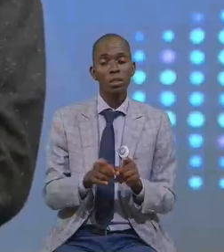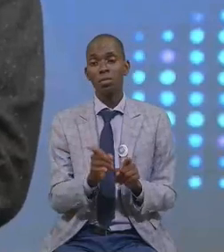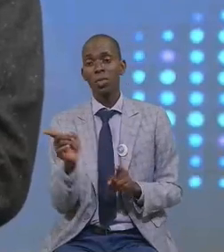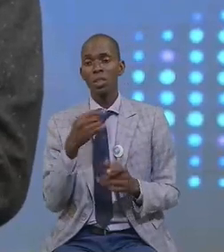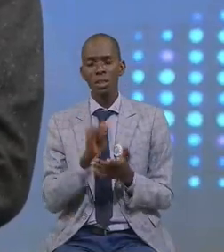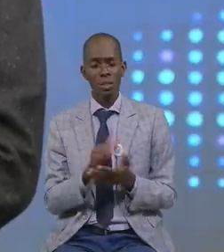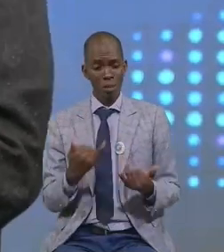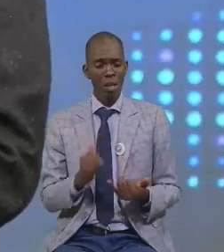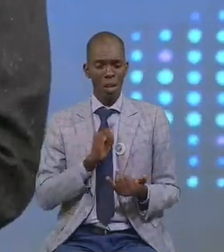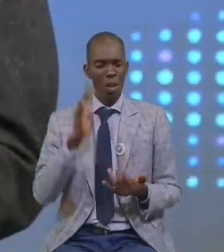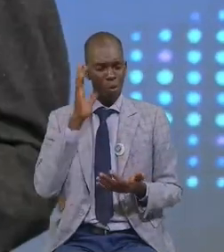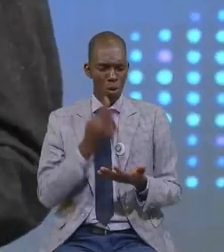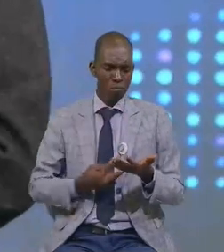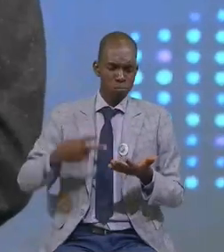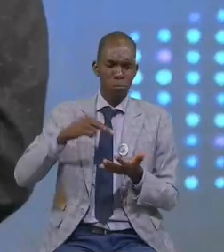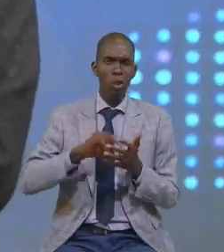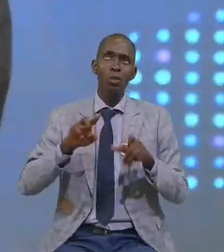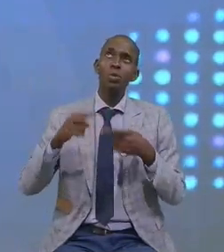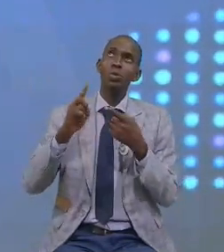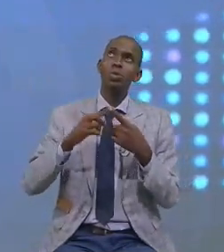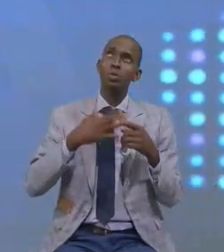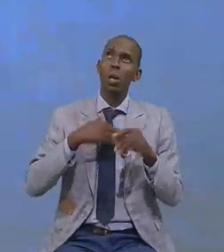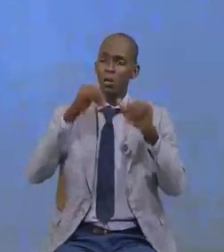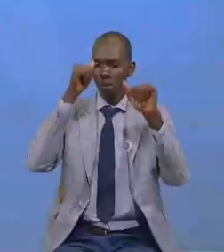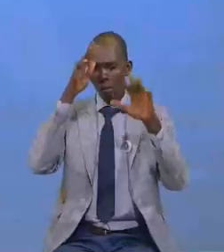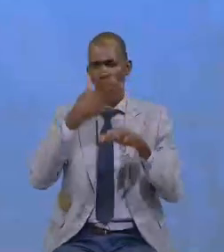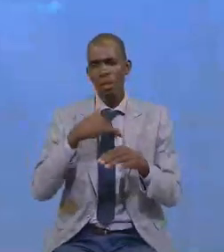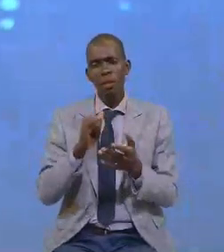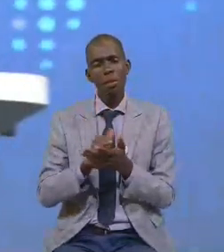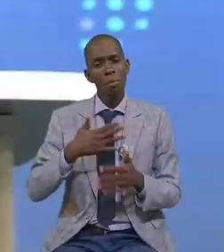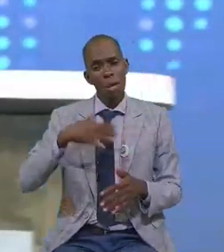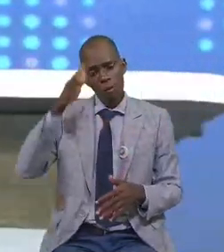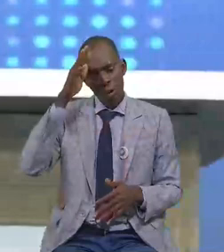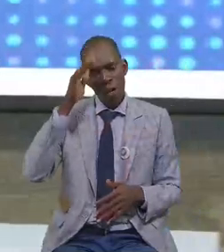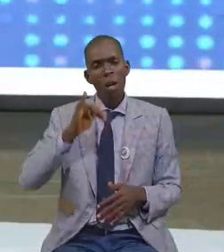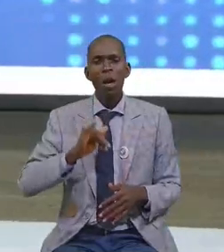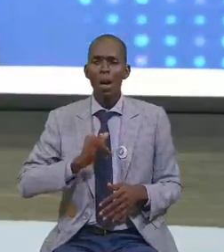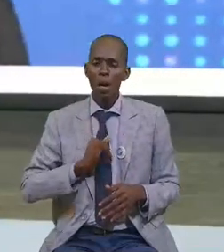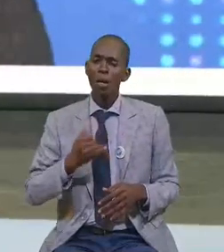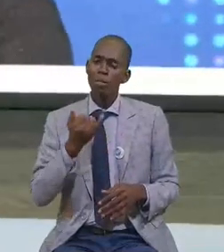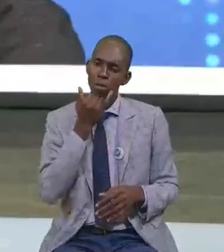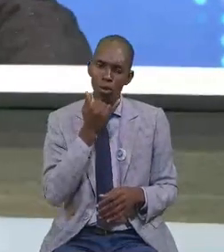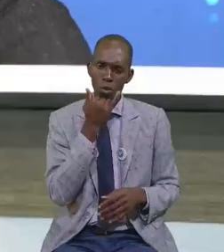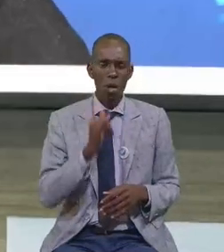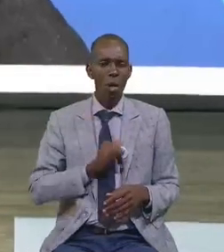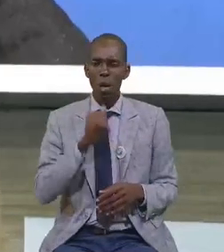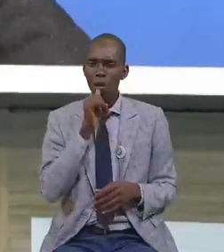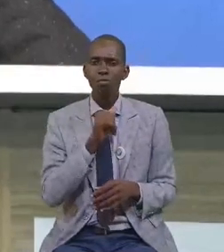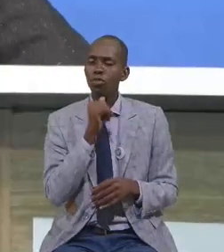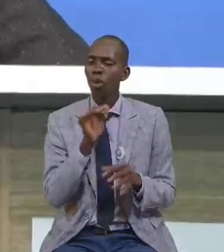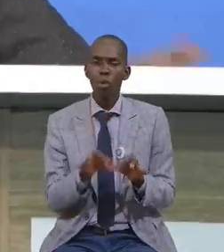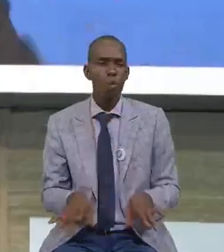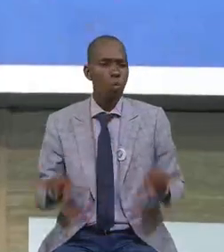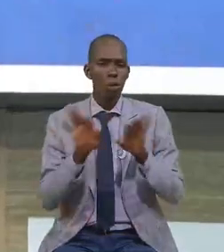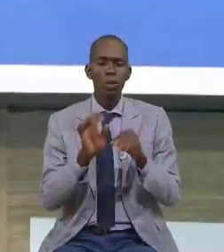mon père. Et je dirai à mon père que mon père, vraiment j'ai péché contre toi, je ne suis pas digne